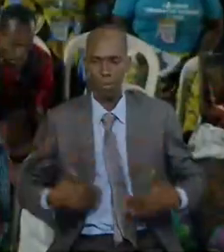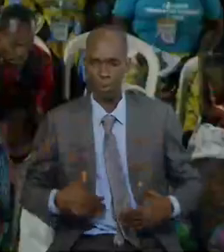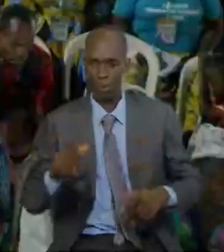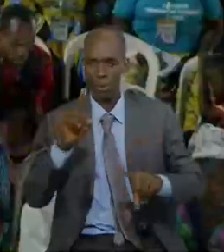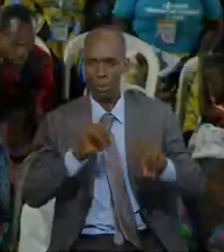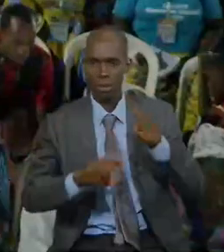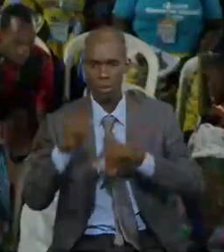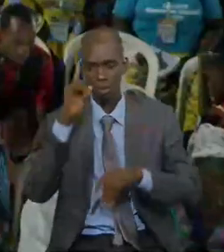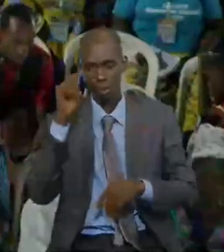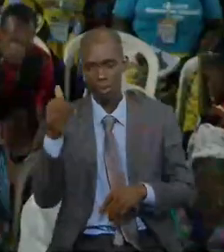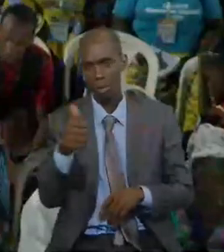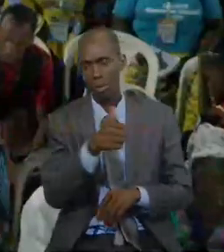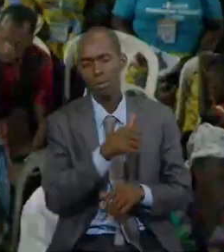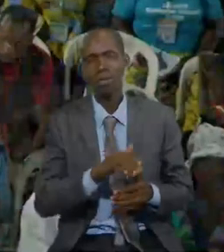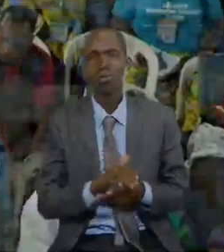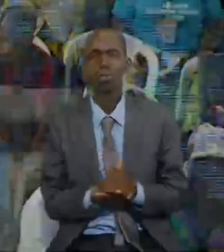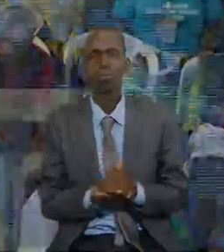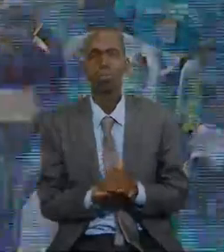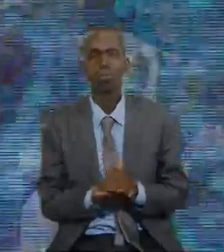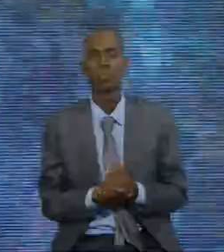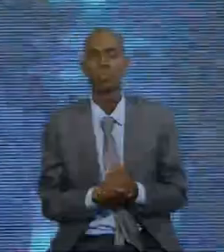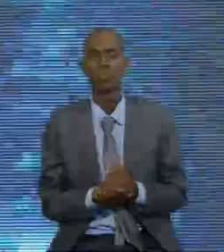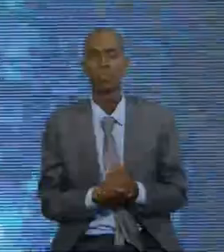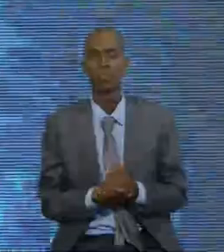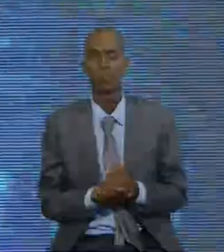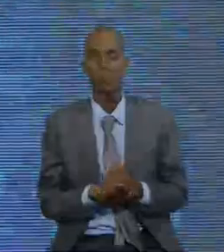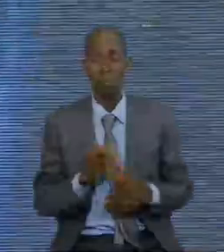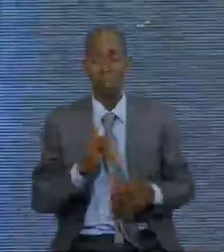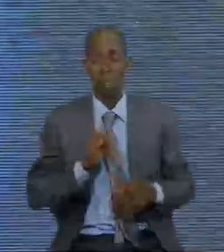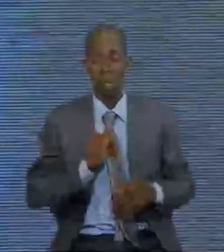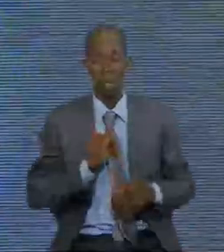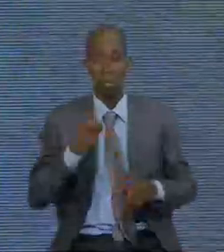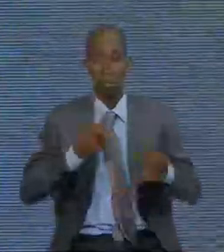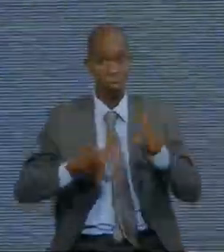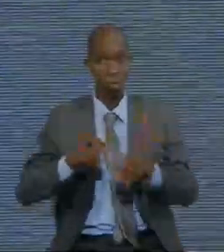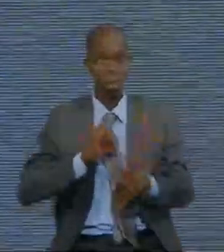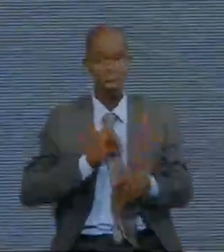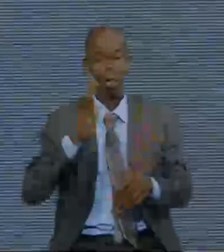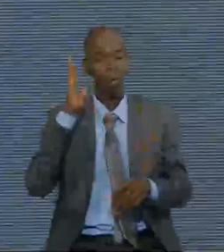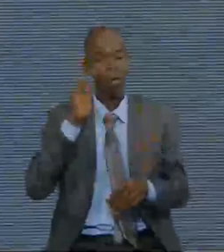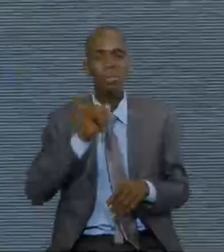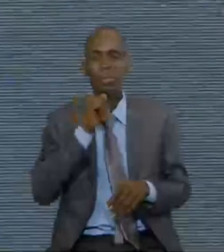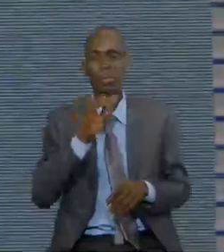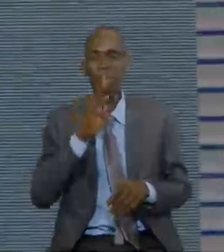chez toi une partie gonflée sur ton corps je ne porterai plus